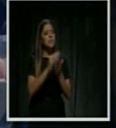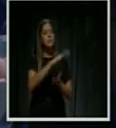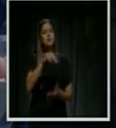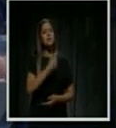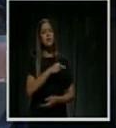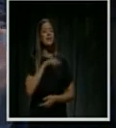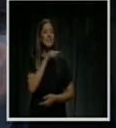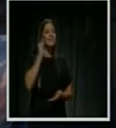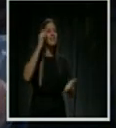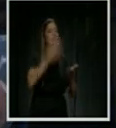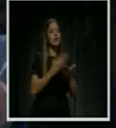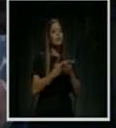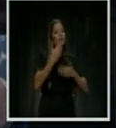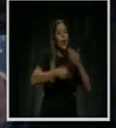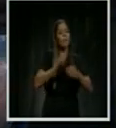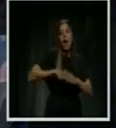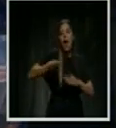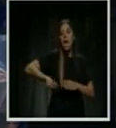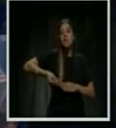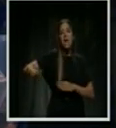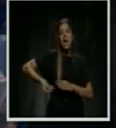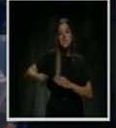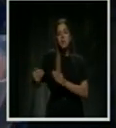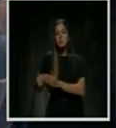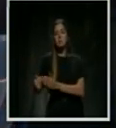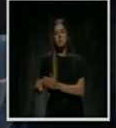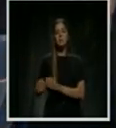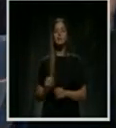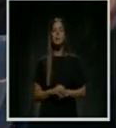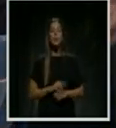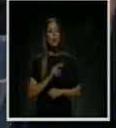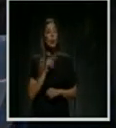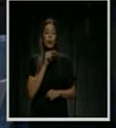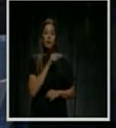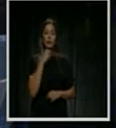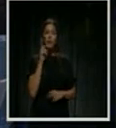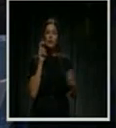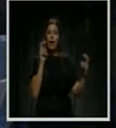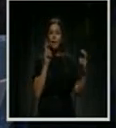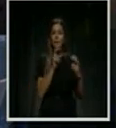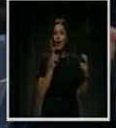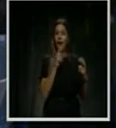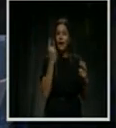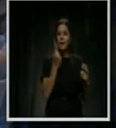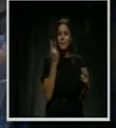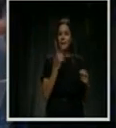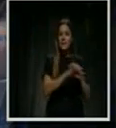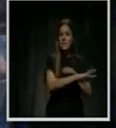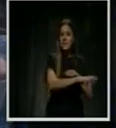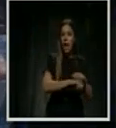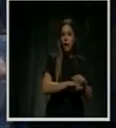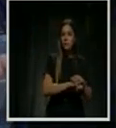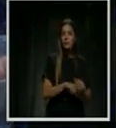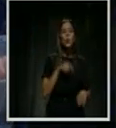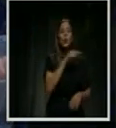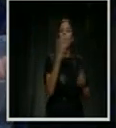tagħti il-flus u tibqa' tiddefendi. U flok attakka lill-kriminali, attakka lil dawk li serquna, taf il-min